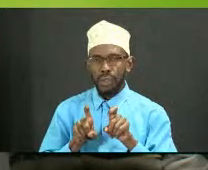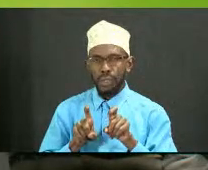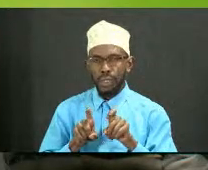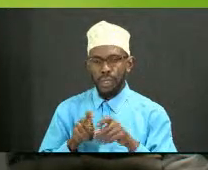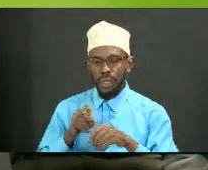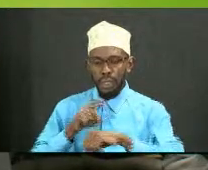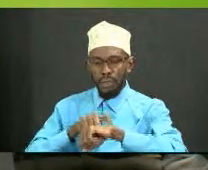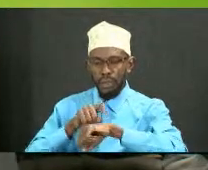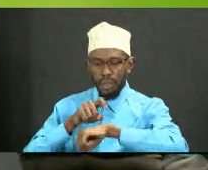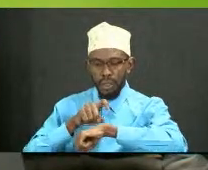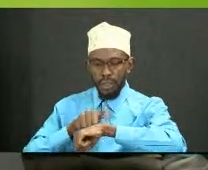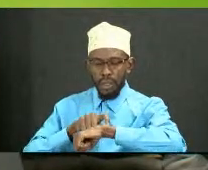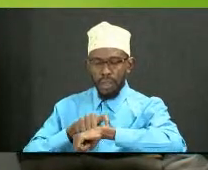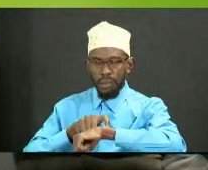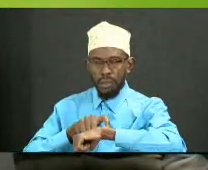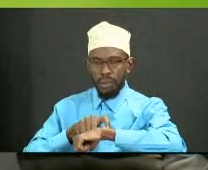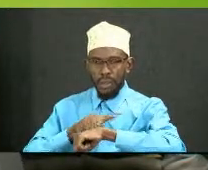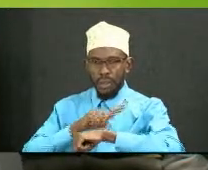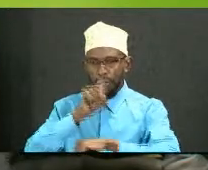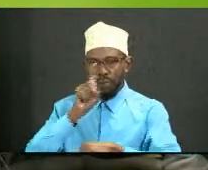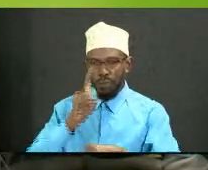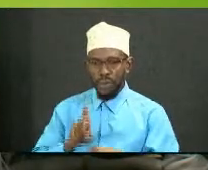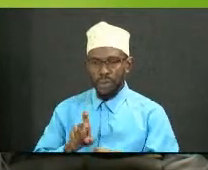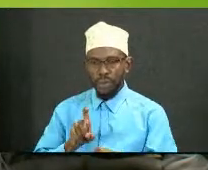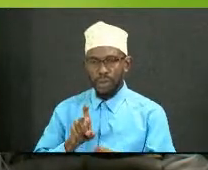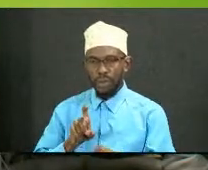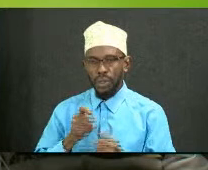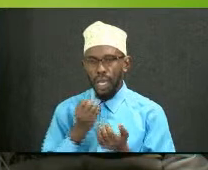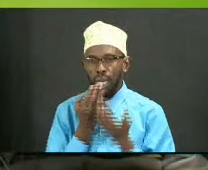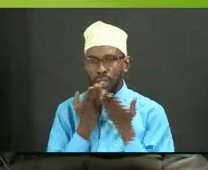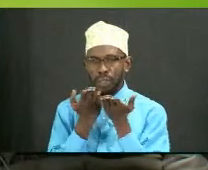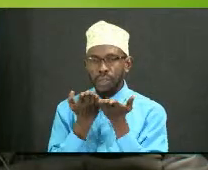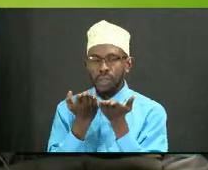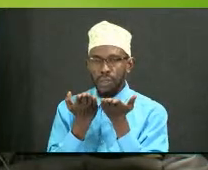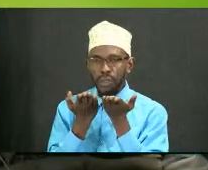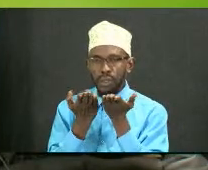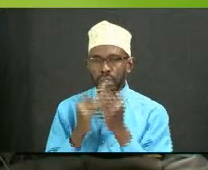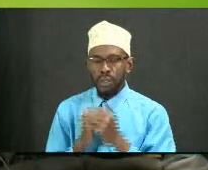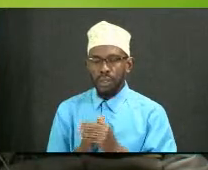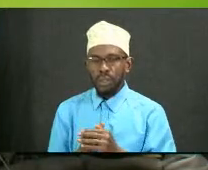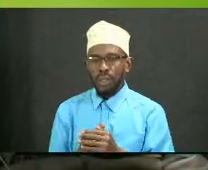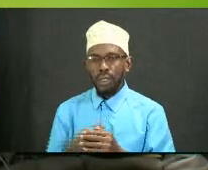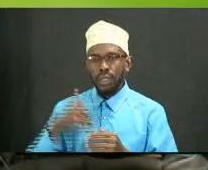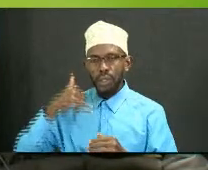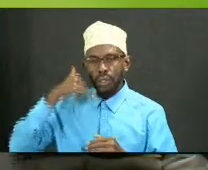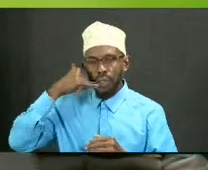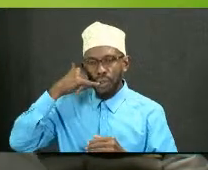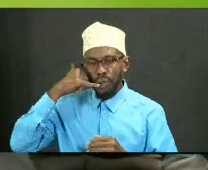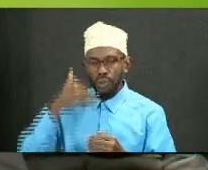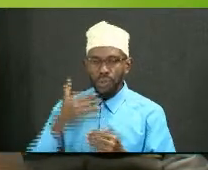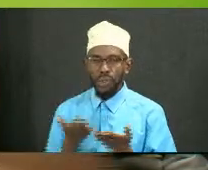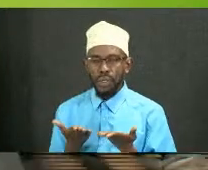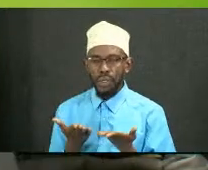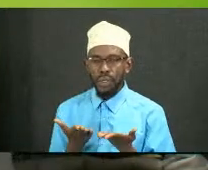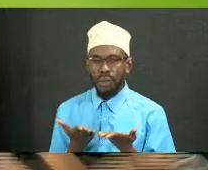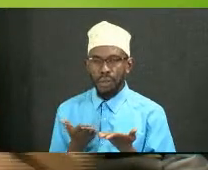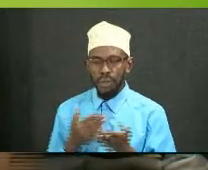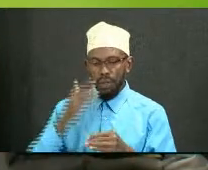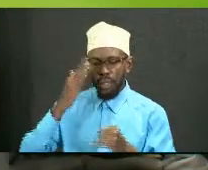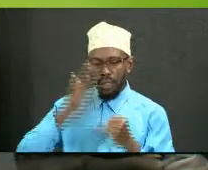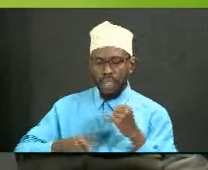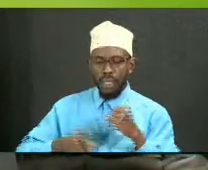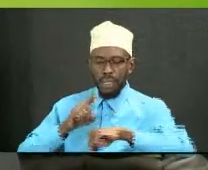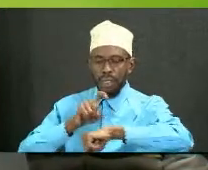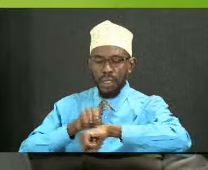kukupatia muda na fursa ya maswali haya kuweza kujibiwa, kuliko kurusha maswali kama haya katika kitengo cha